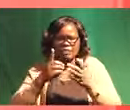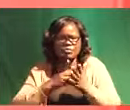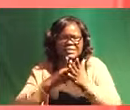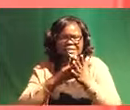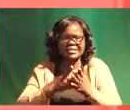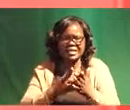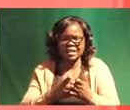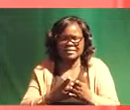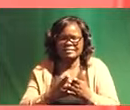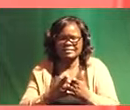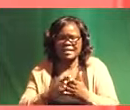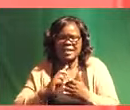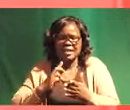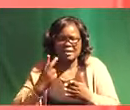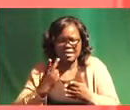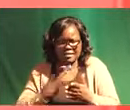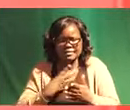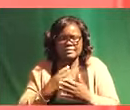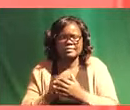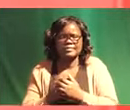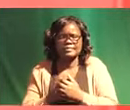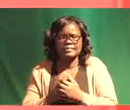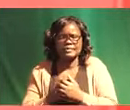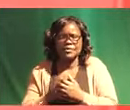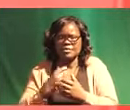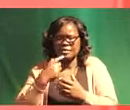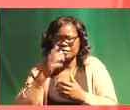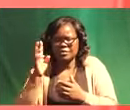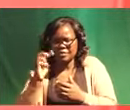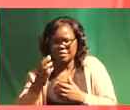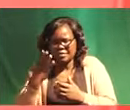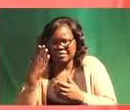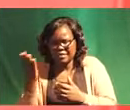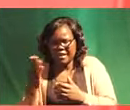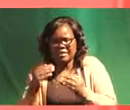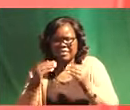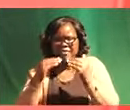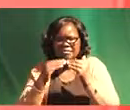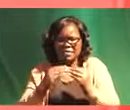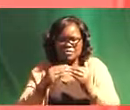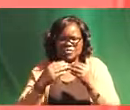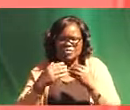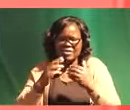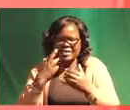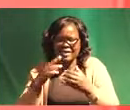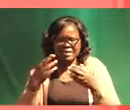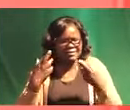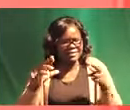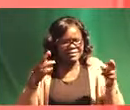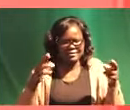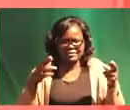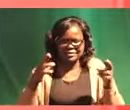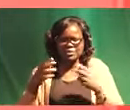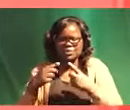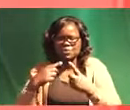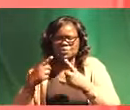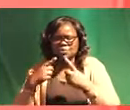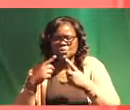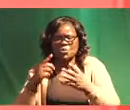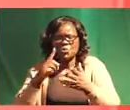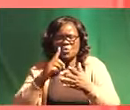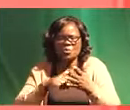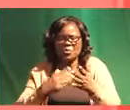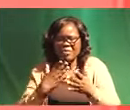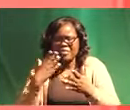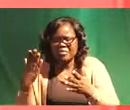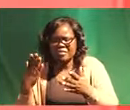tujadiliane, sisi tumewaambia pale kwa mkutano tuko tayari kuzungumza yale